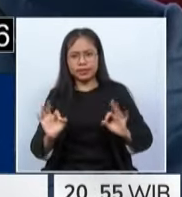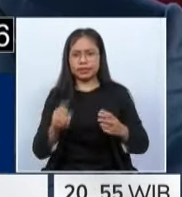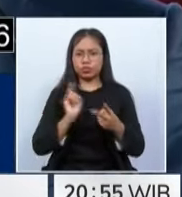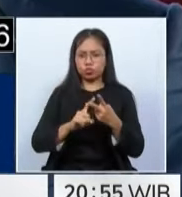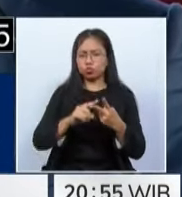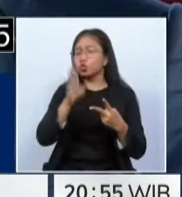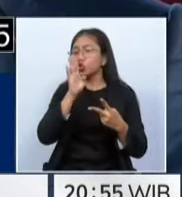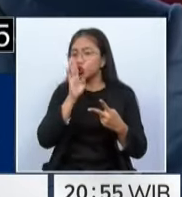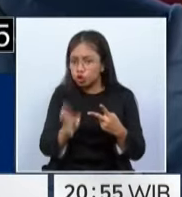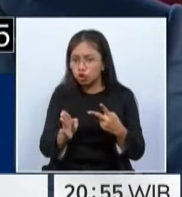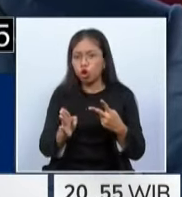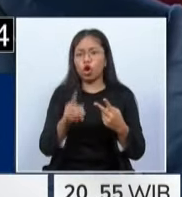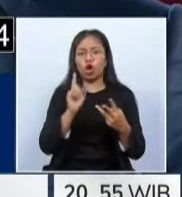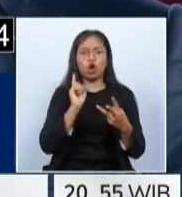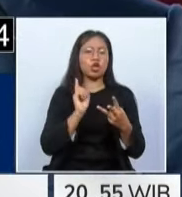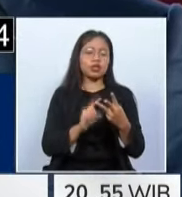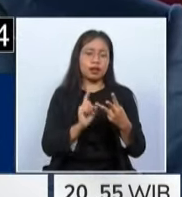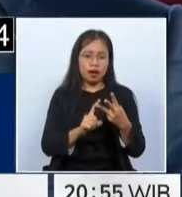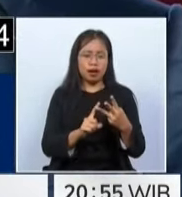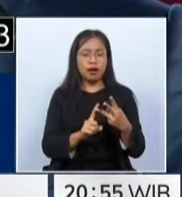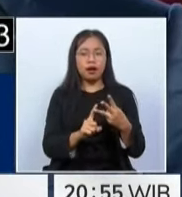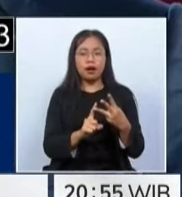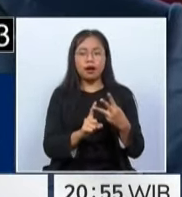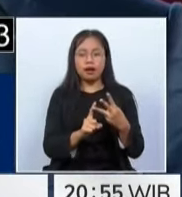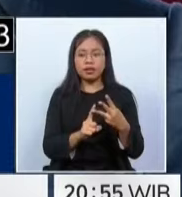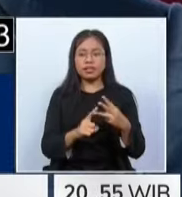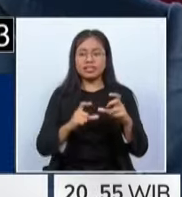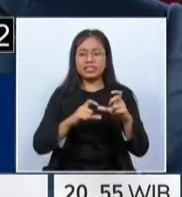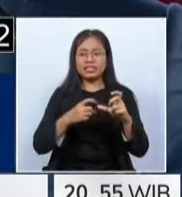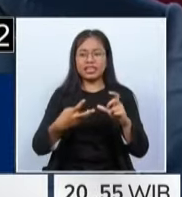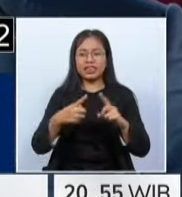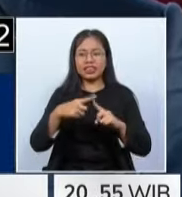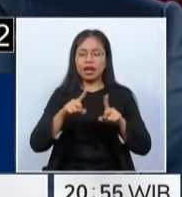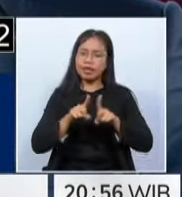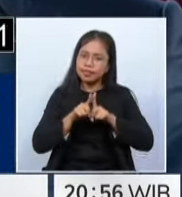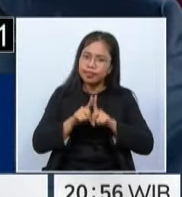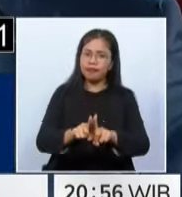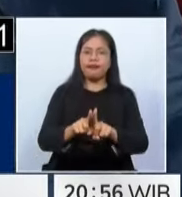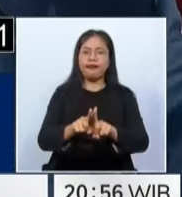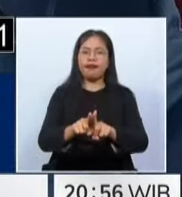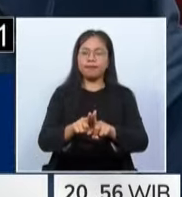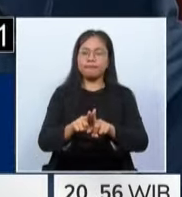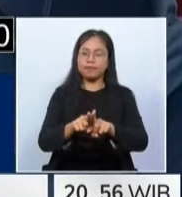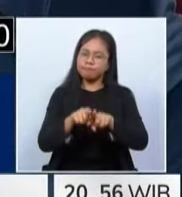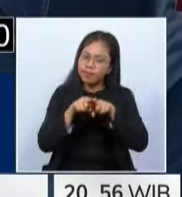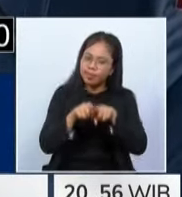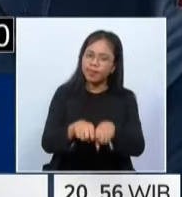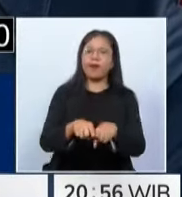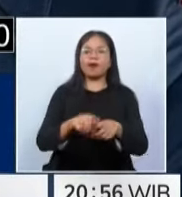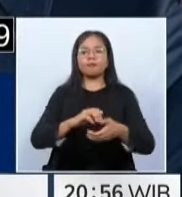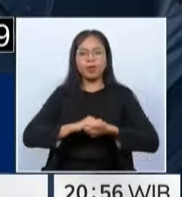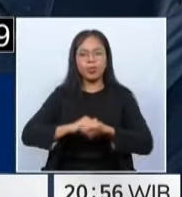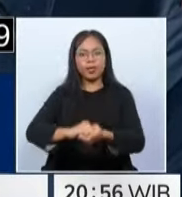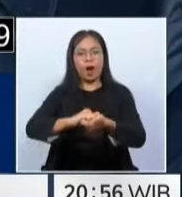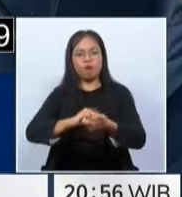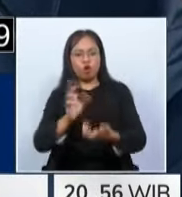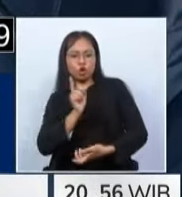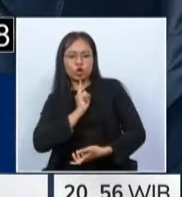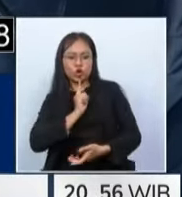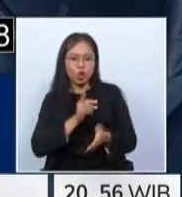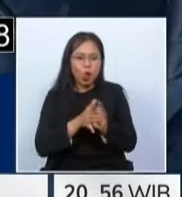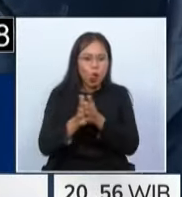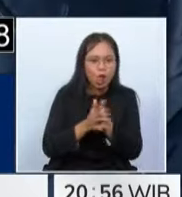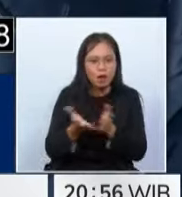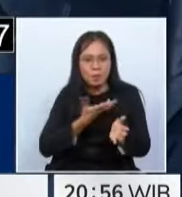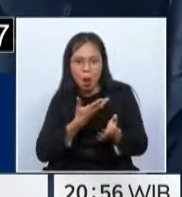kejujuran kesetiaan kepada rakyat sekali lagi jangan karena Ambisi pribadi kita